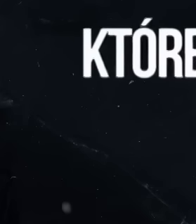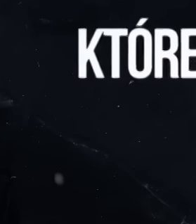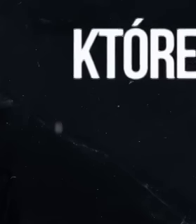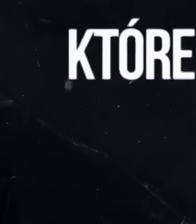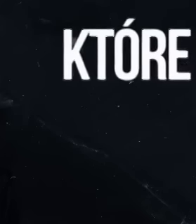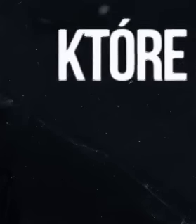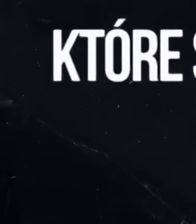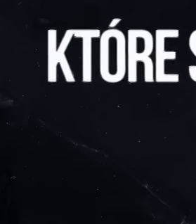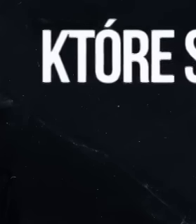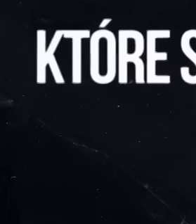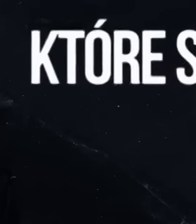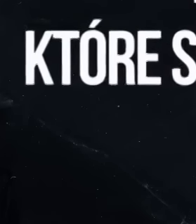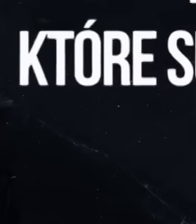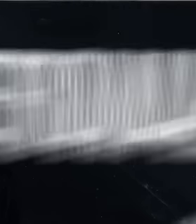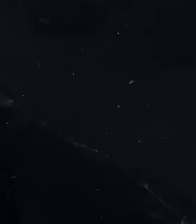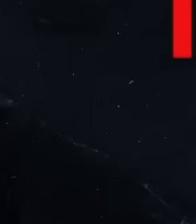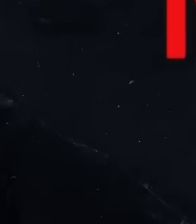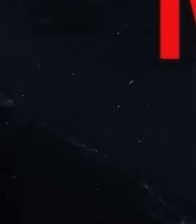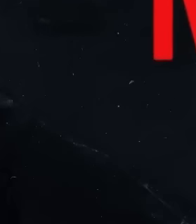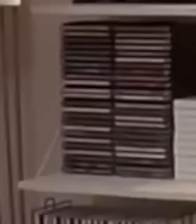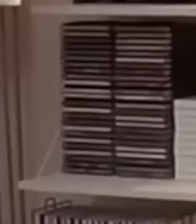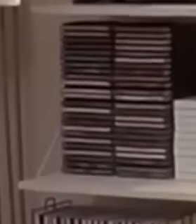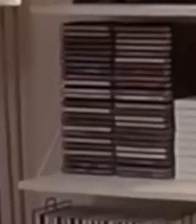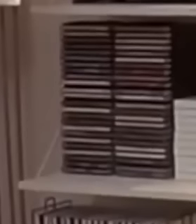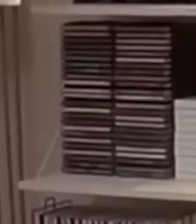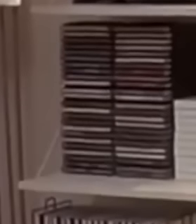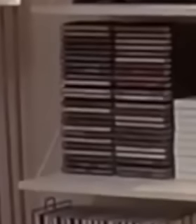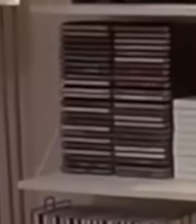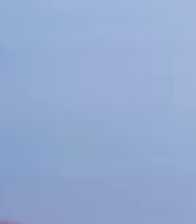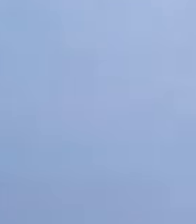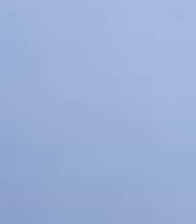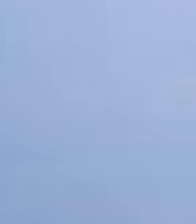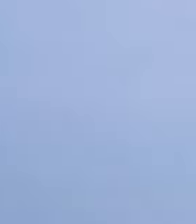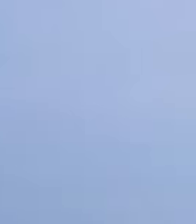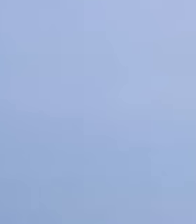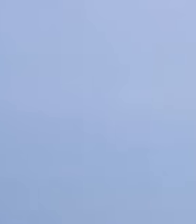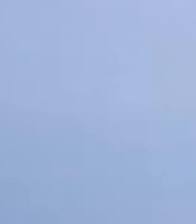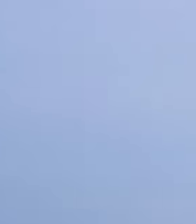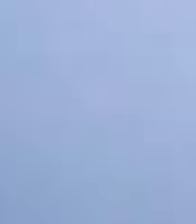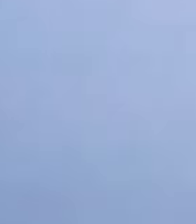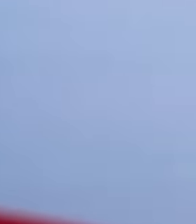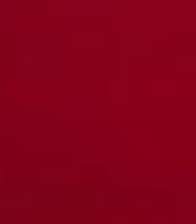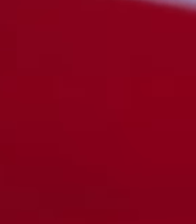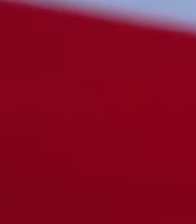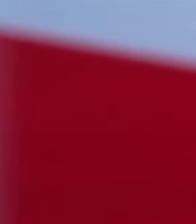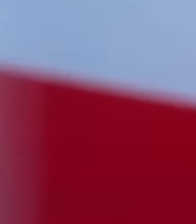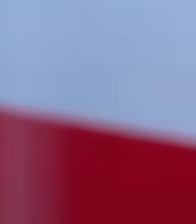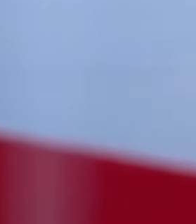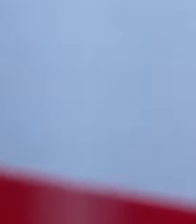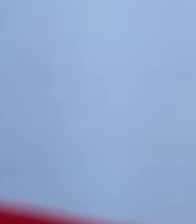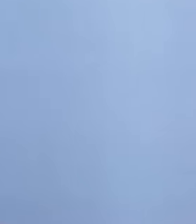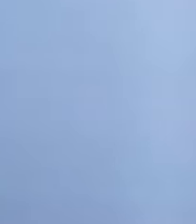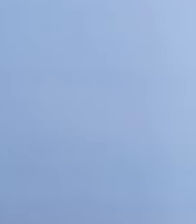Będziemy proponowali dopłatę do najmu 600 zł. Każda emerytka, każdy emeryt, który